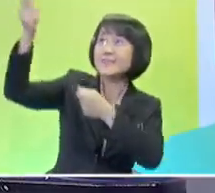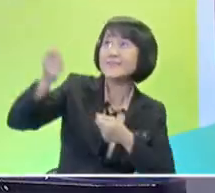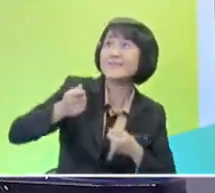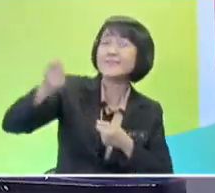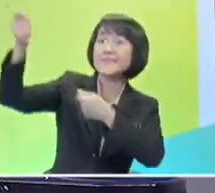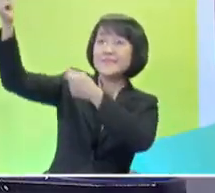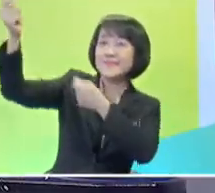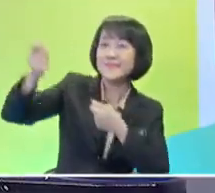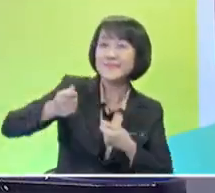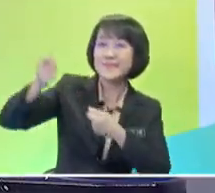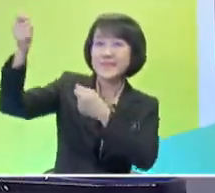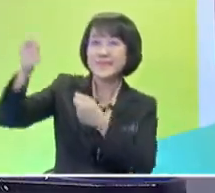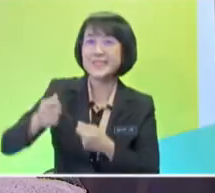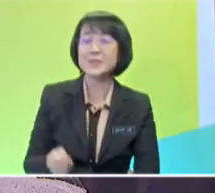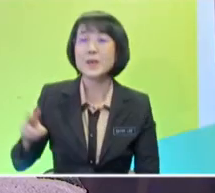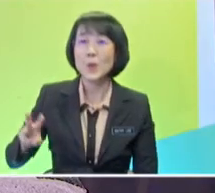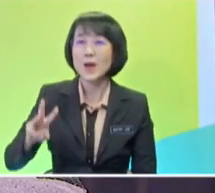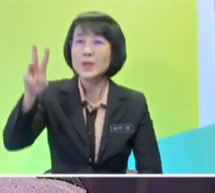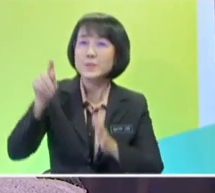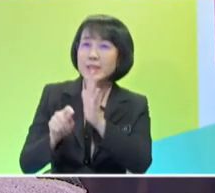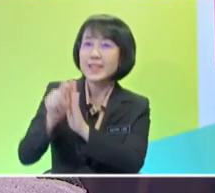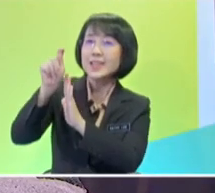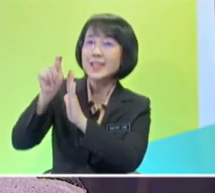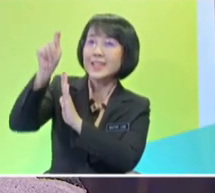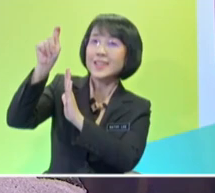supaya makin tinggi makin tinggi